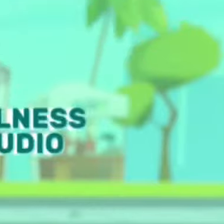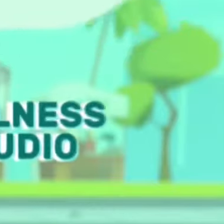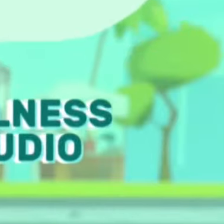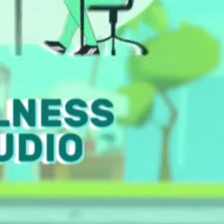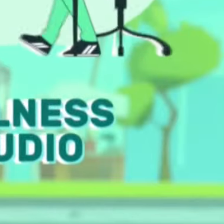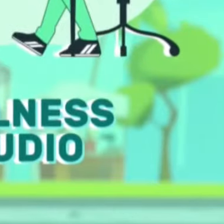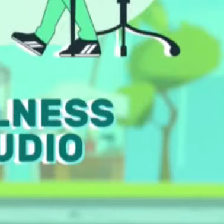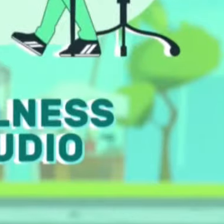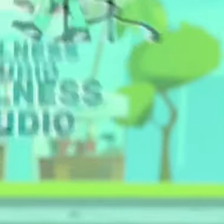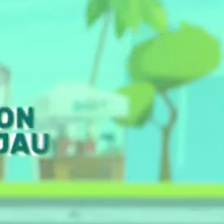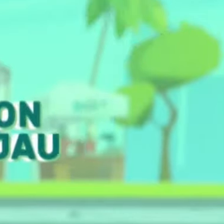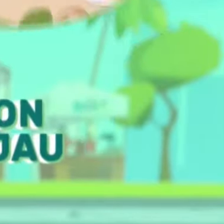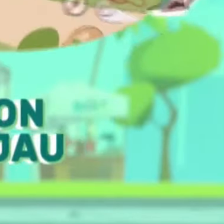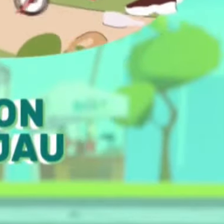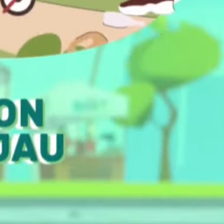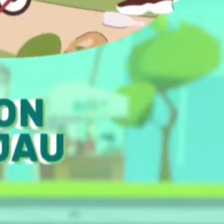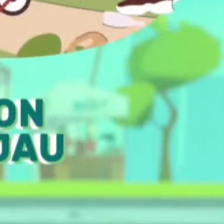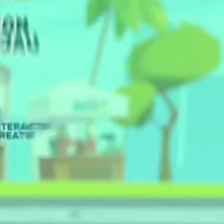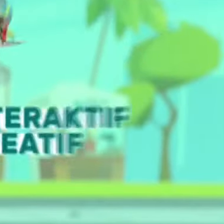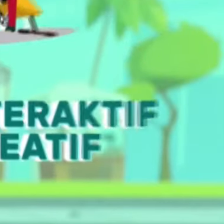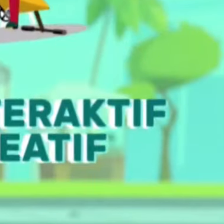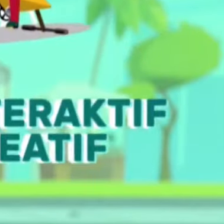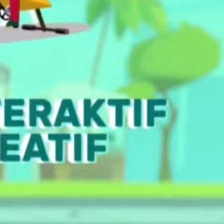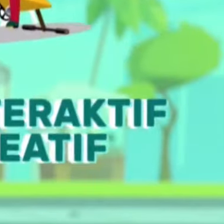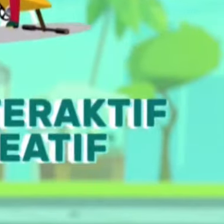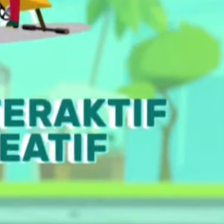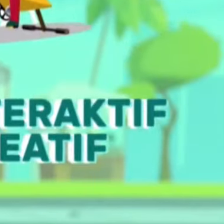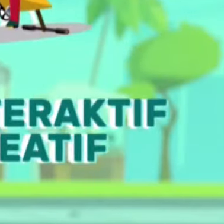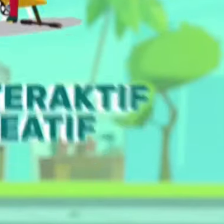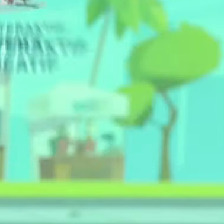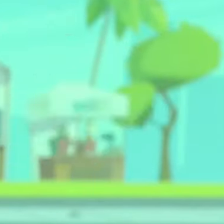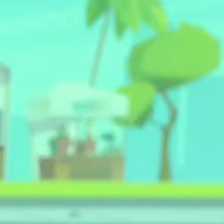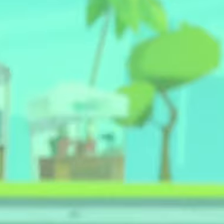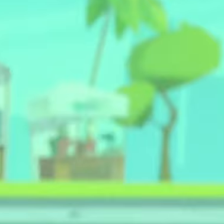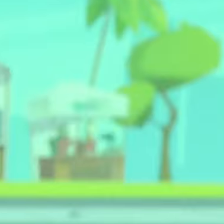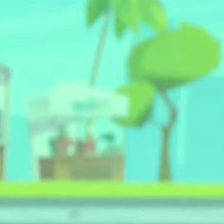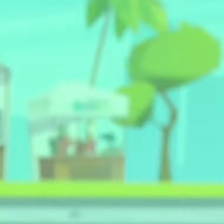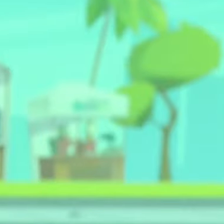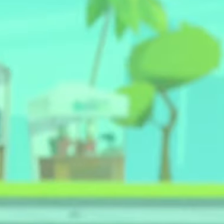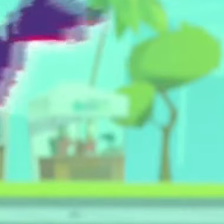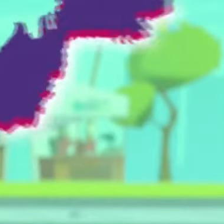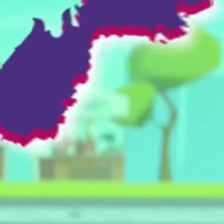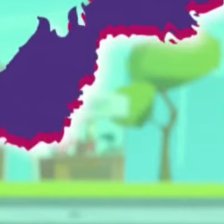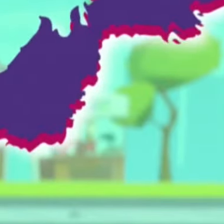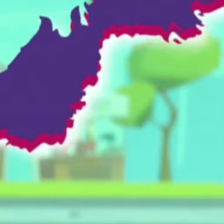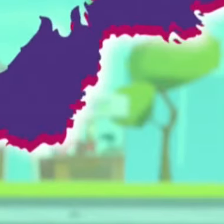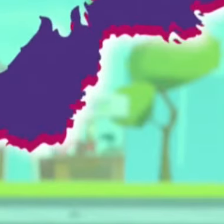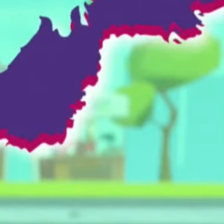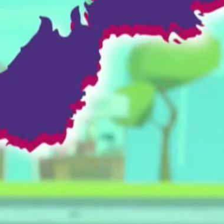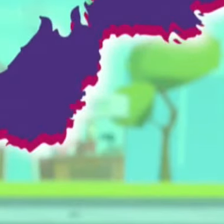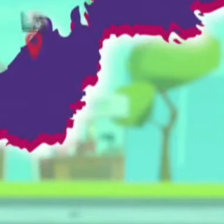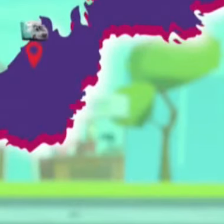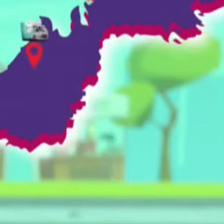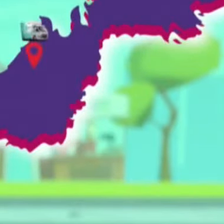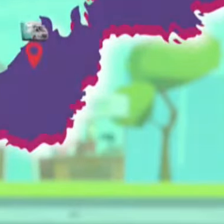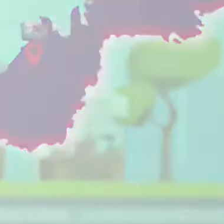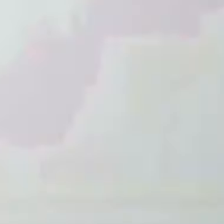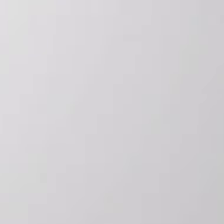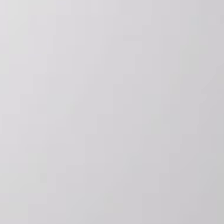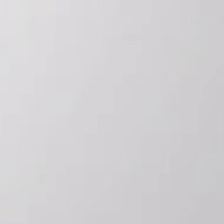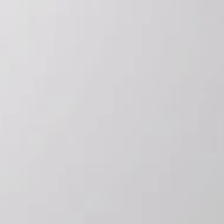cabar diri, pencarian bakat, amalan penjagaan kebersihan persekitaran, aktiviti interaktif dan macam-macam lagi. Bersama meriahkan